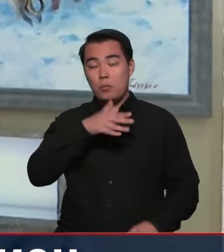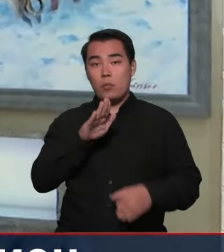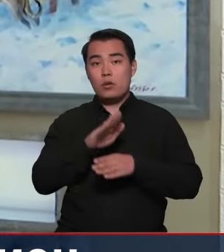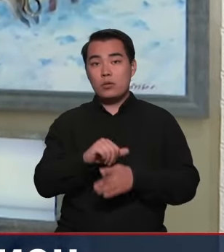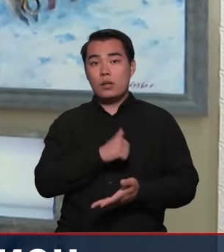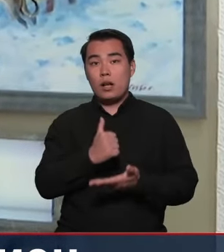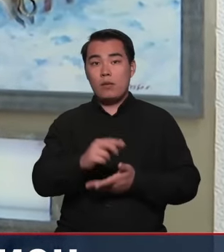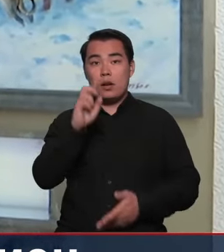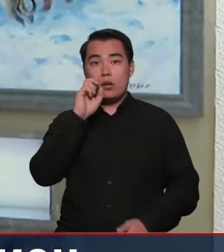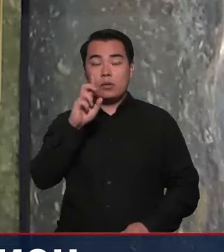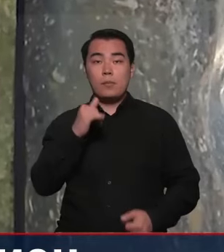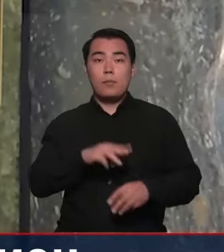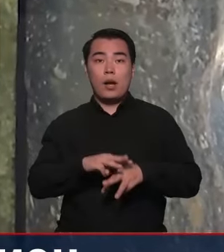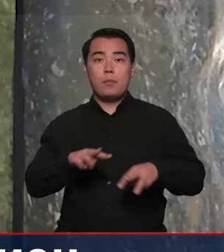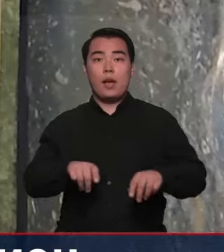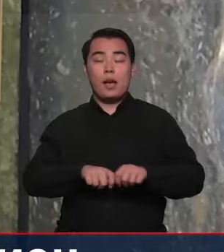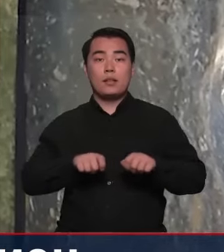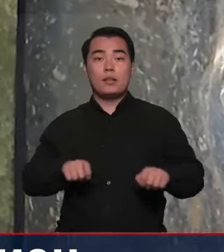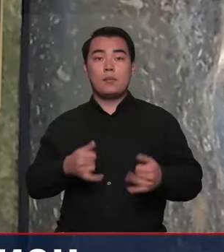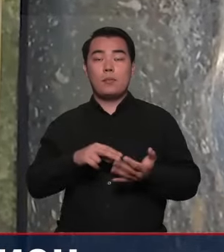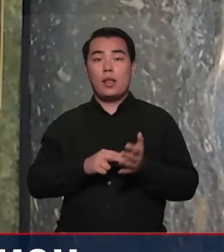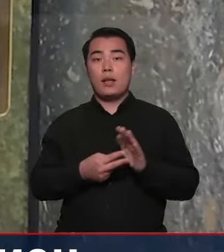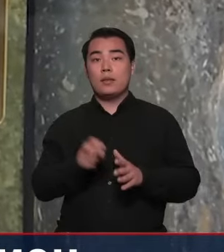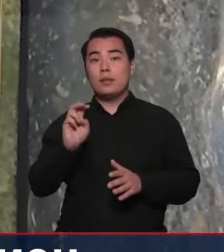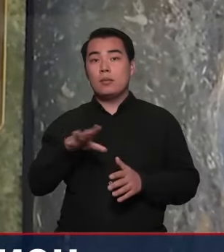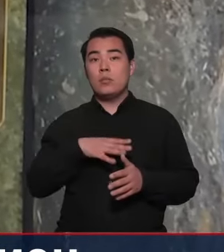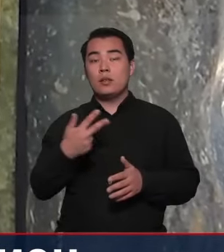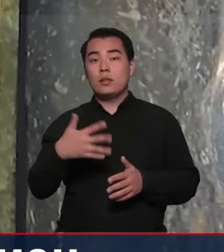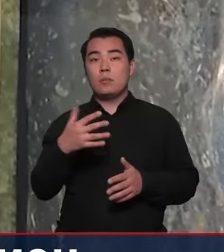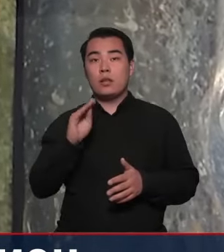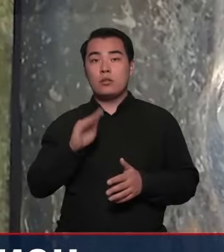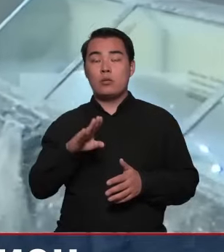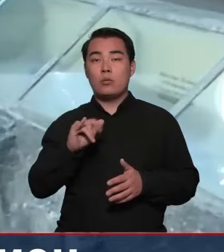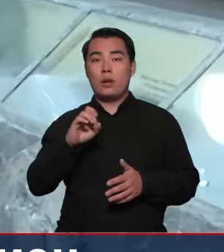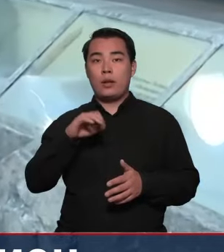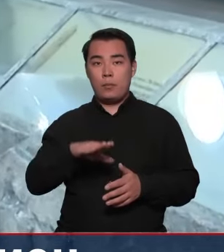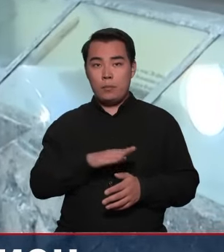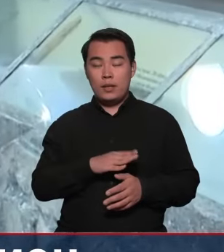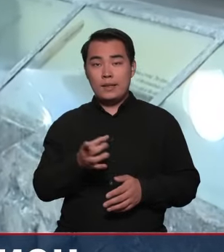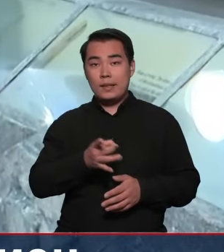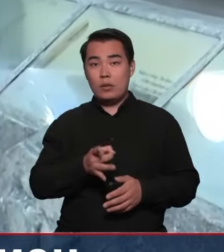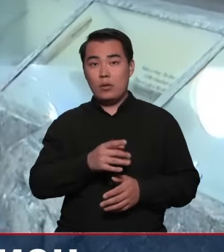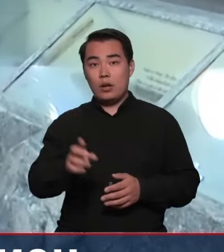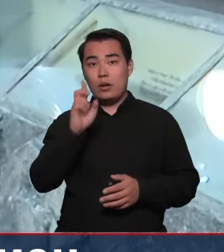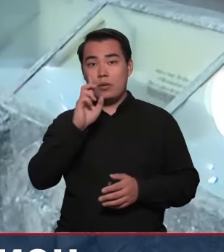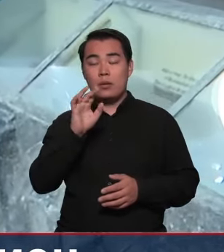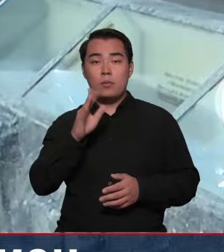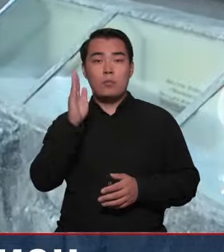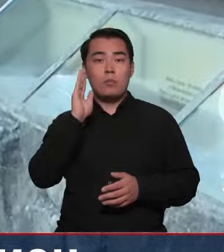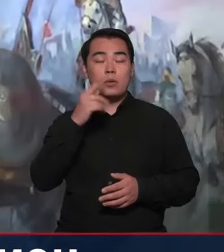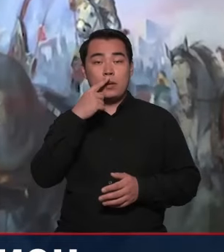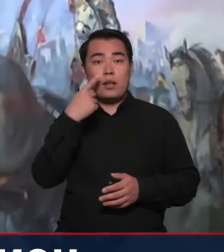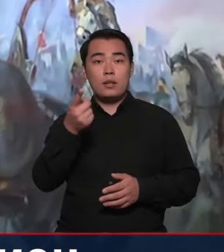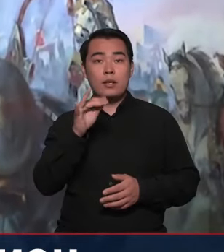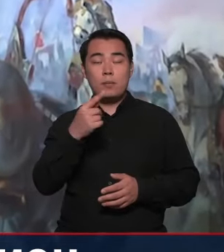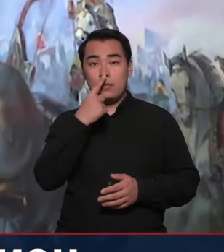главы государства. С момента открытия объекта его посетили больше 35 тысяч туристов из регионов страны, дальнего и